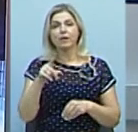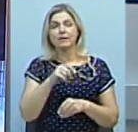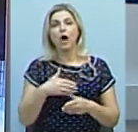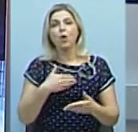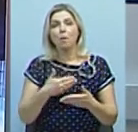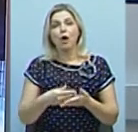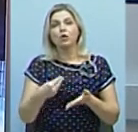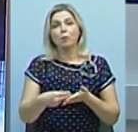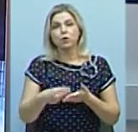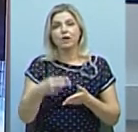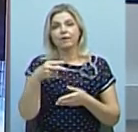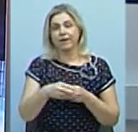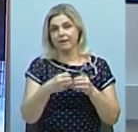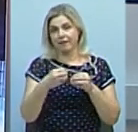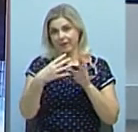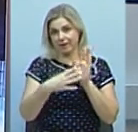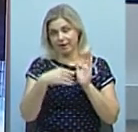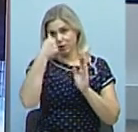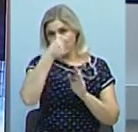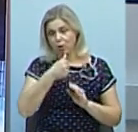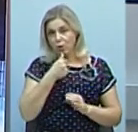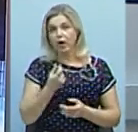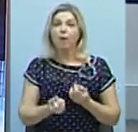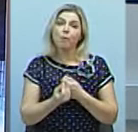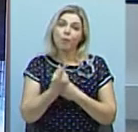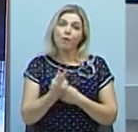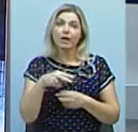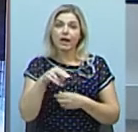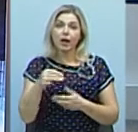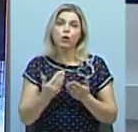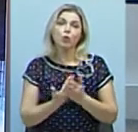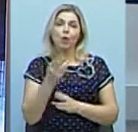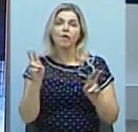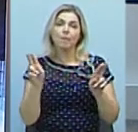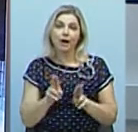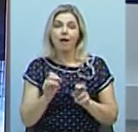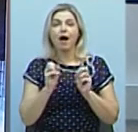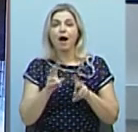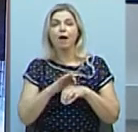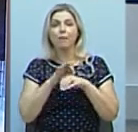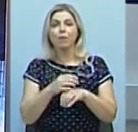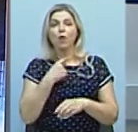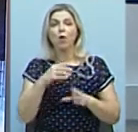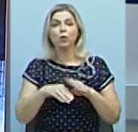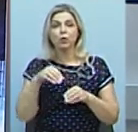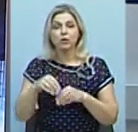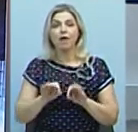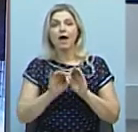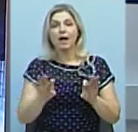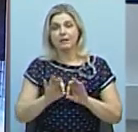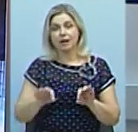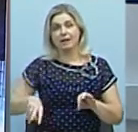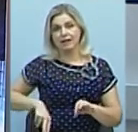бюджет 2019 року. Чи з'явились нові правила та як відбувається голосування, розповість директорка